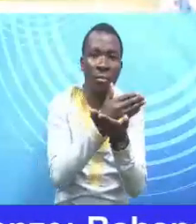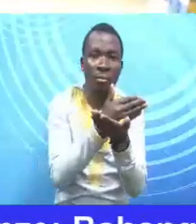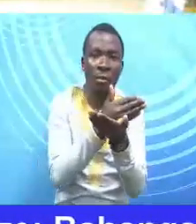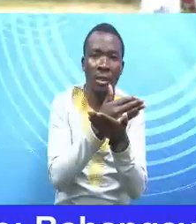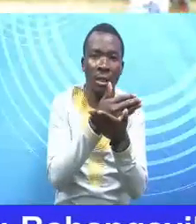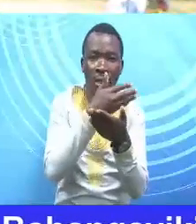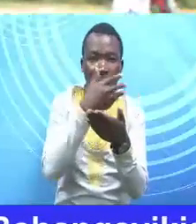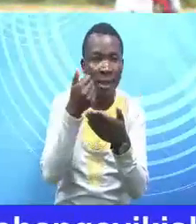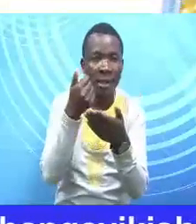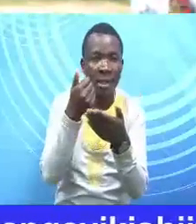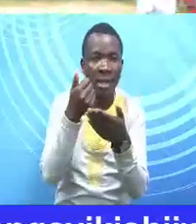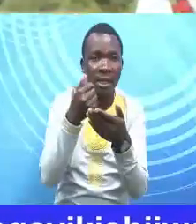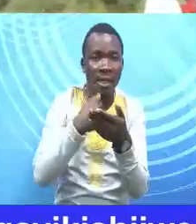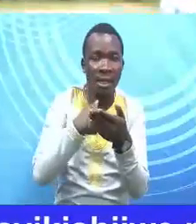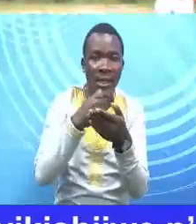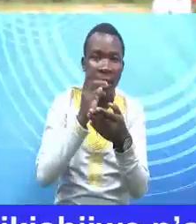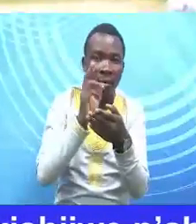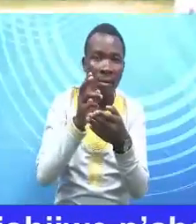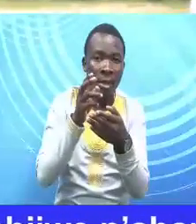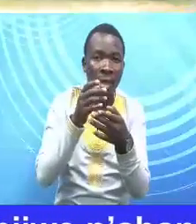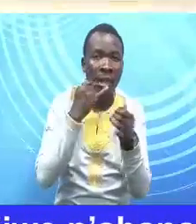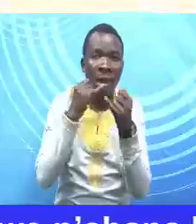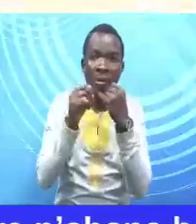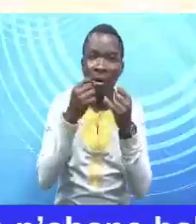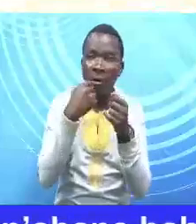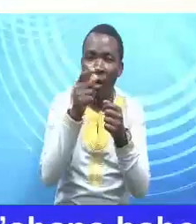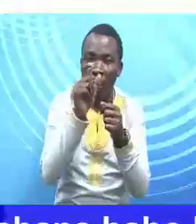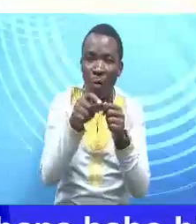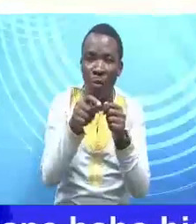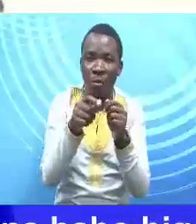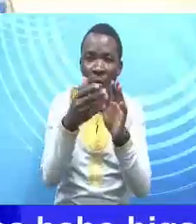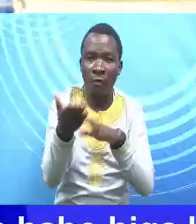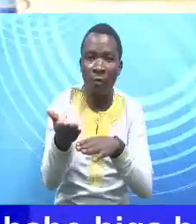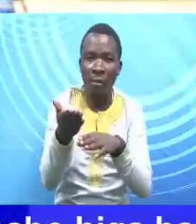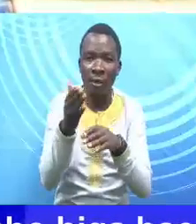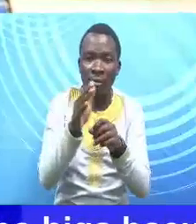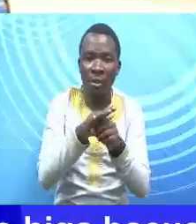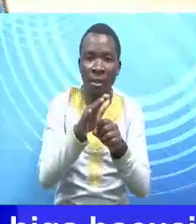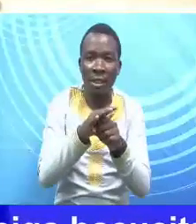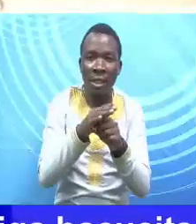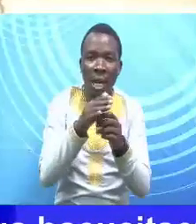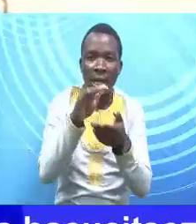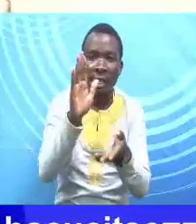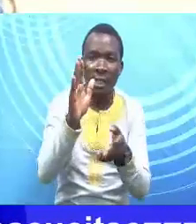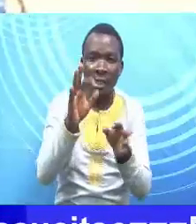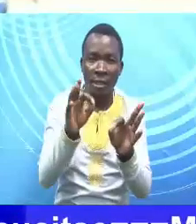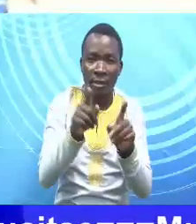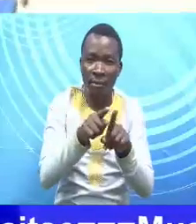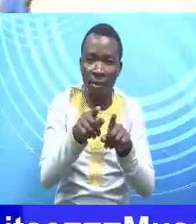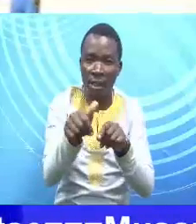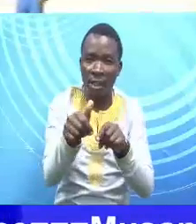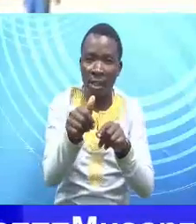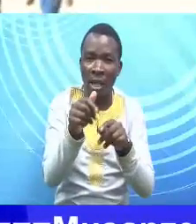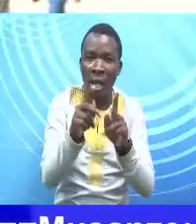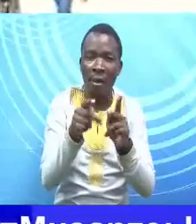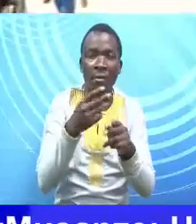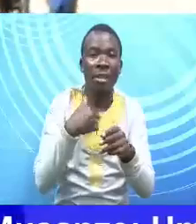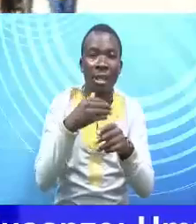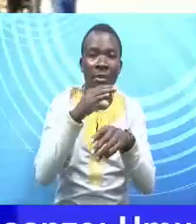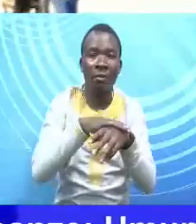kintu kuko njye nakuriye amakuru numva ngo kino kintu kiguyemo umuntu wa kazi. Akenshi na kenshi ikintu nk'iki ngiki abantu bashaka kugera ku mwanzuro nk'uyu